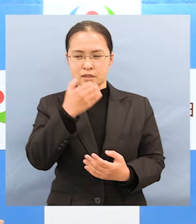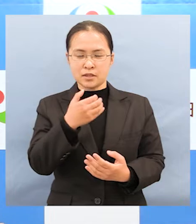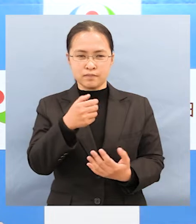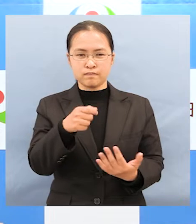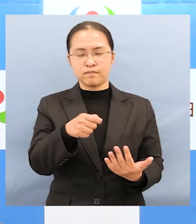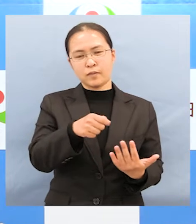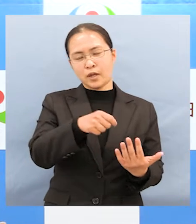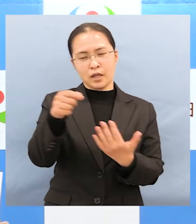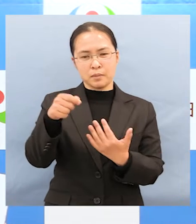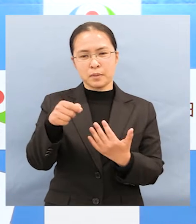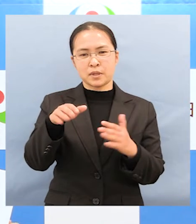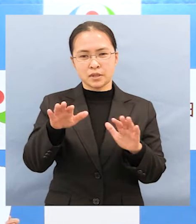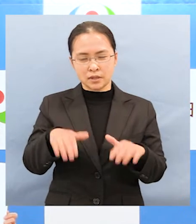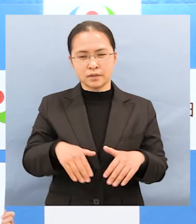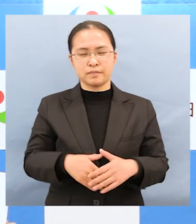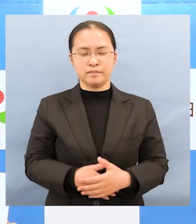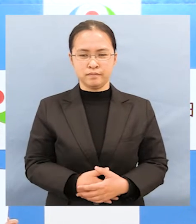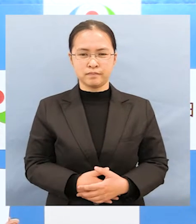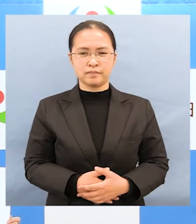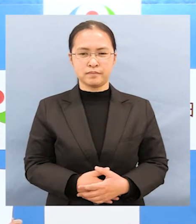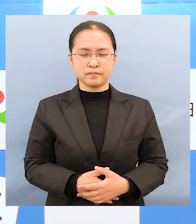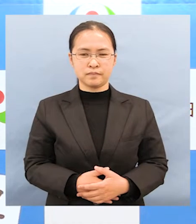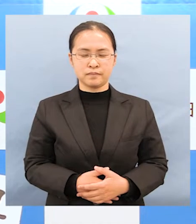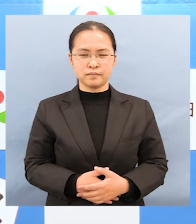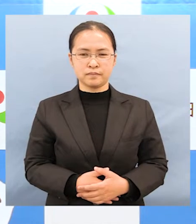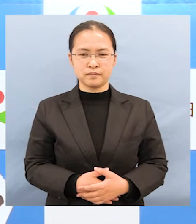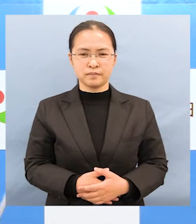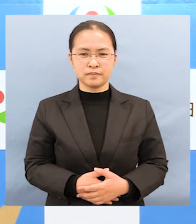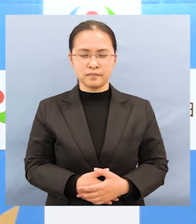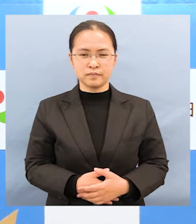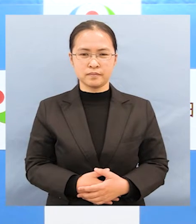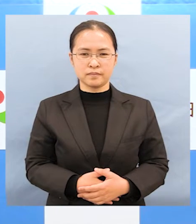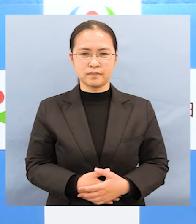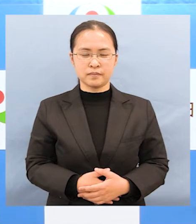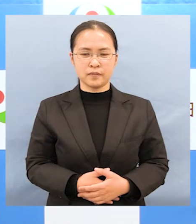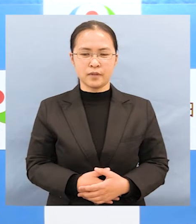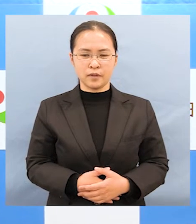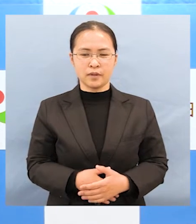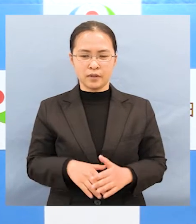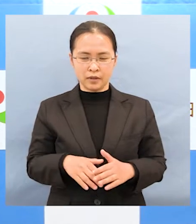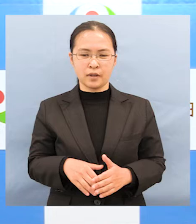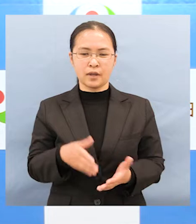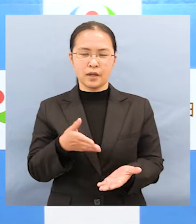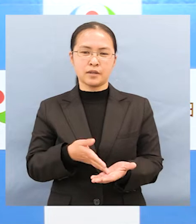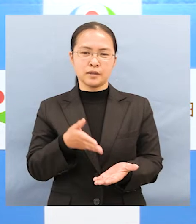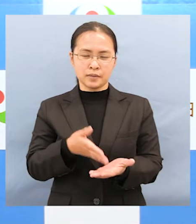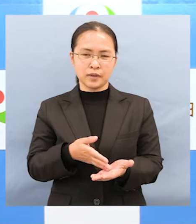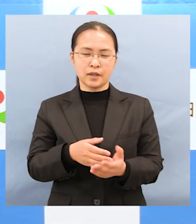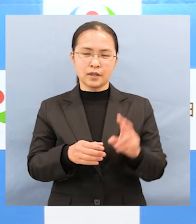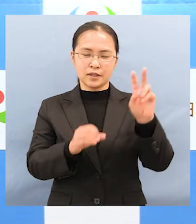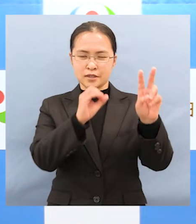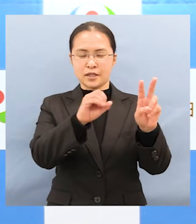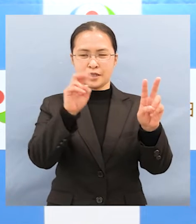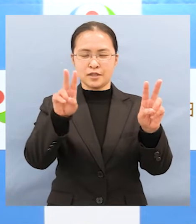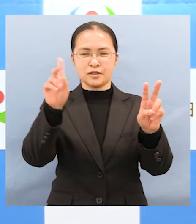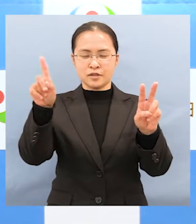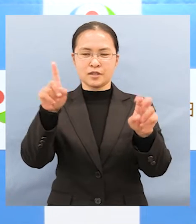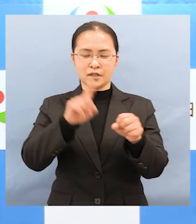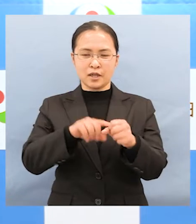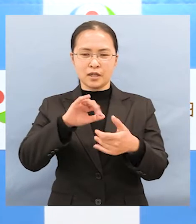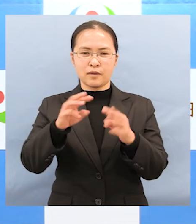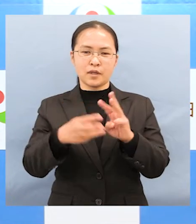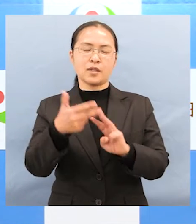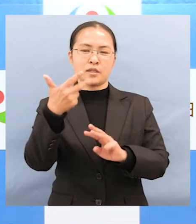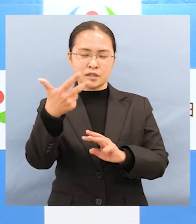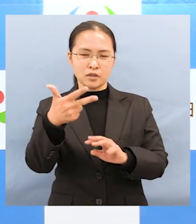昇るという字に決めさせていただきましたというところから始めて、2021年、磐田市の重